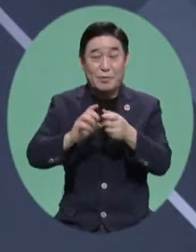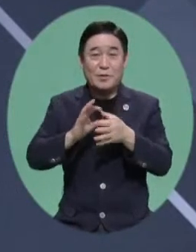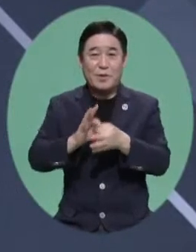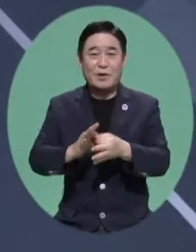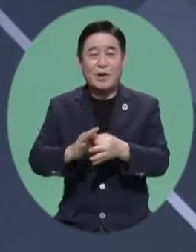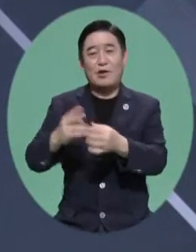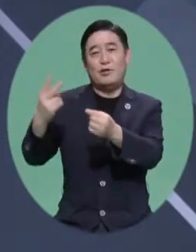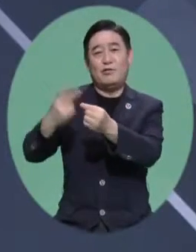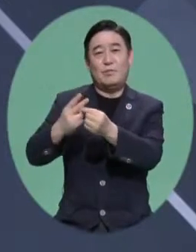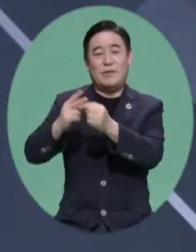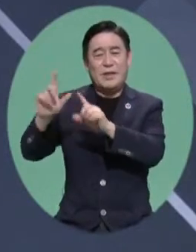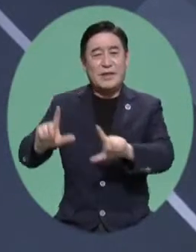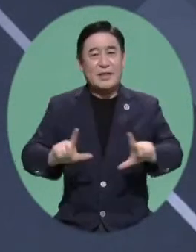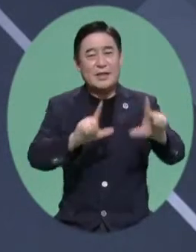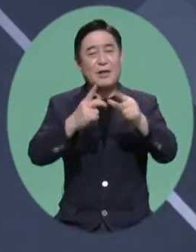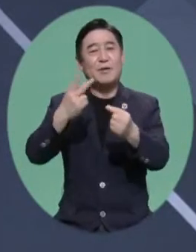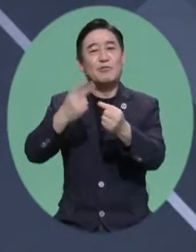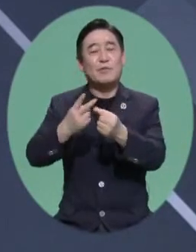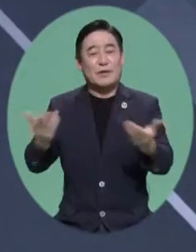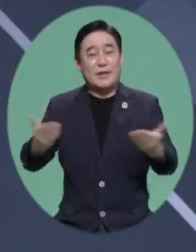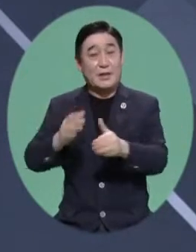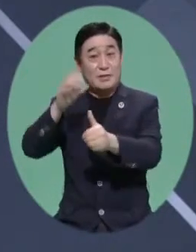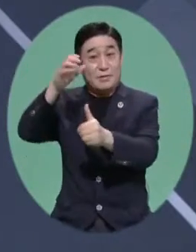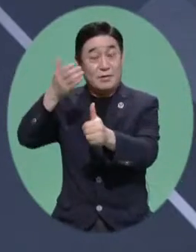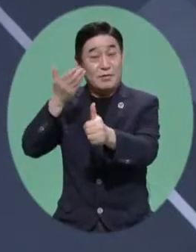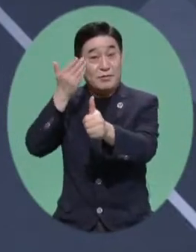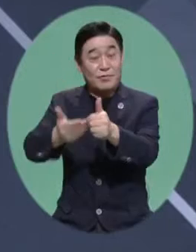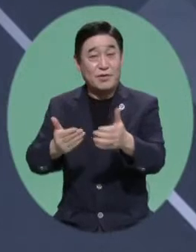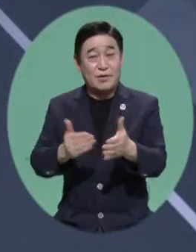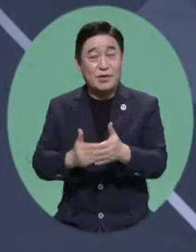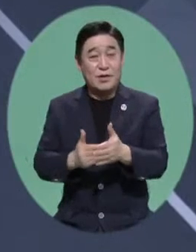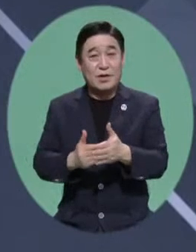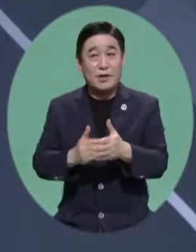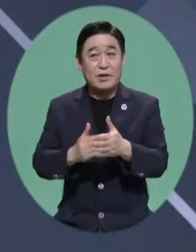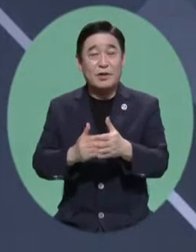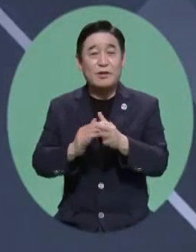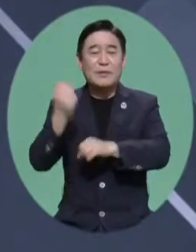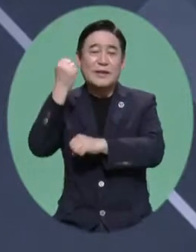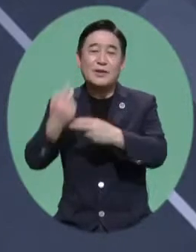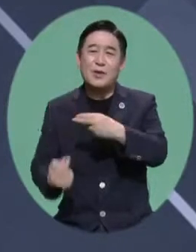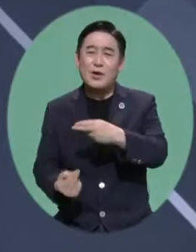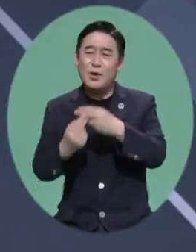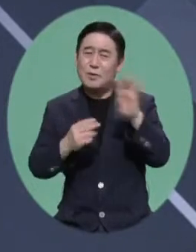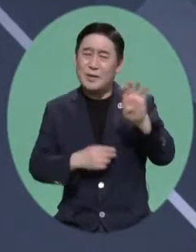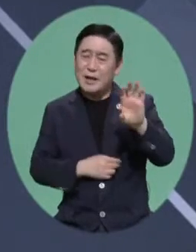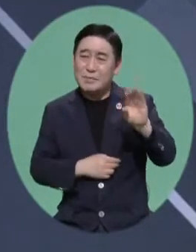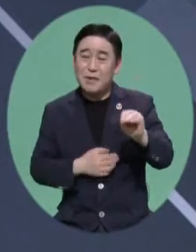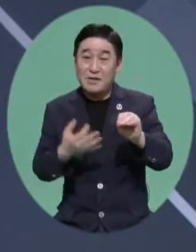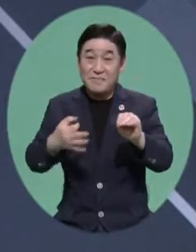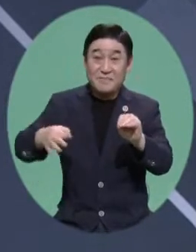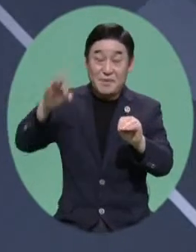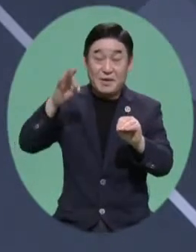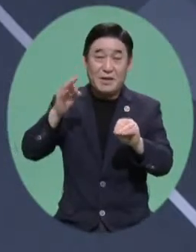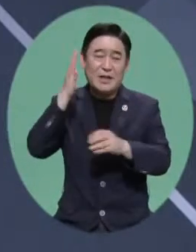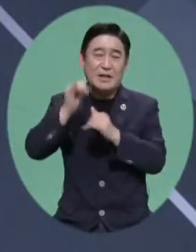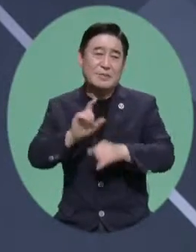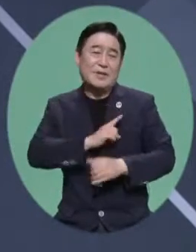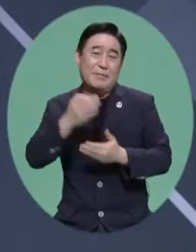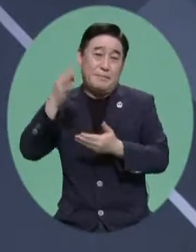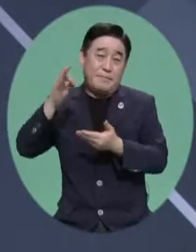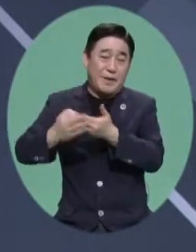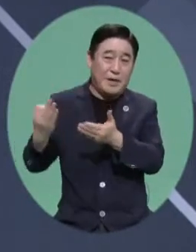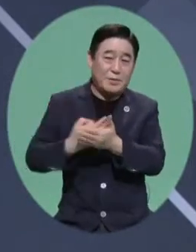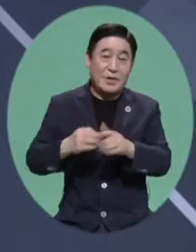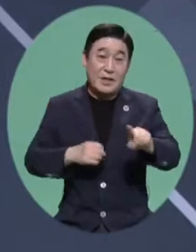j 의 인생 이모작을 지원하겠습니다 국민 어 기초연금 40만원으로 올리고 시민 최저 소득